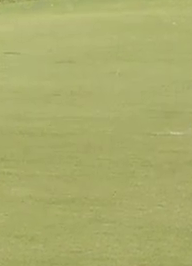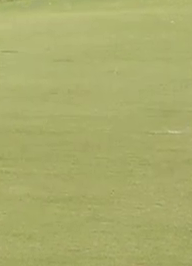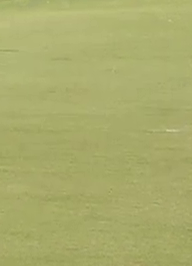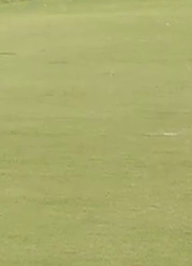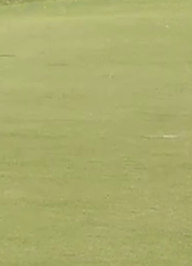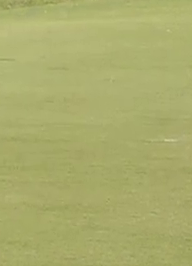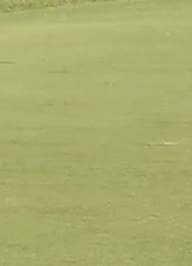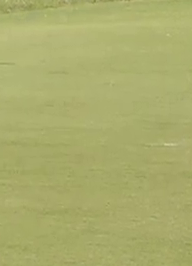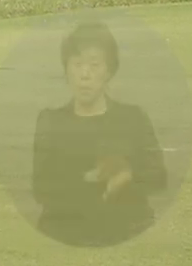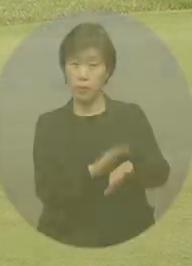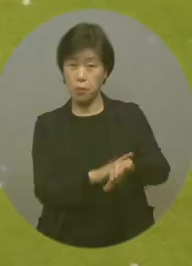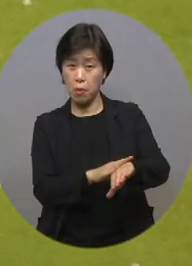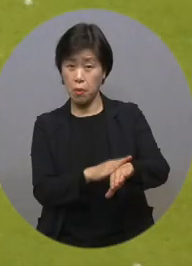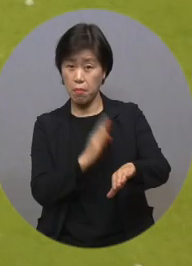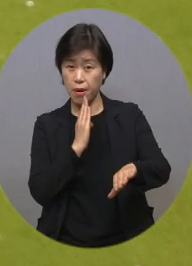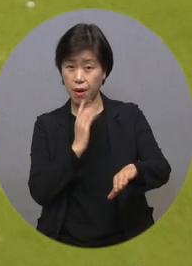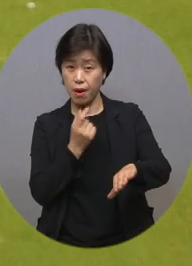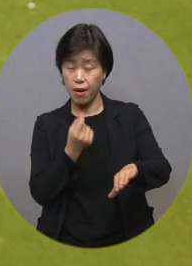왼쪽이지, 영준아.